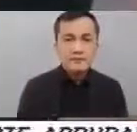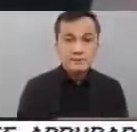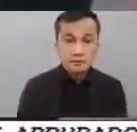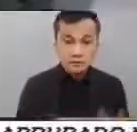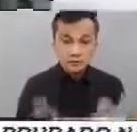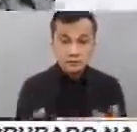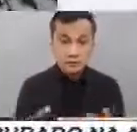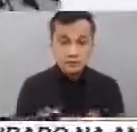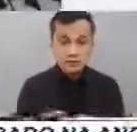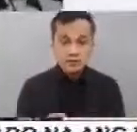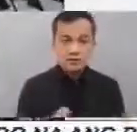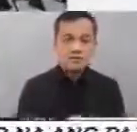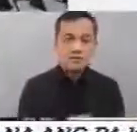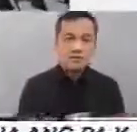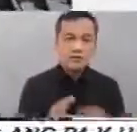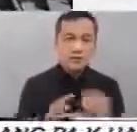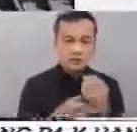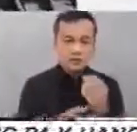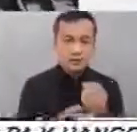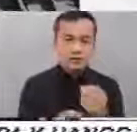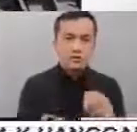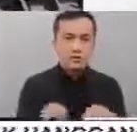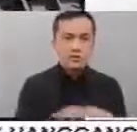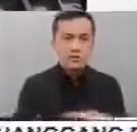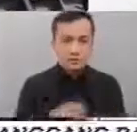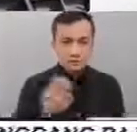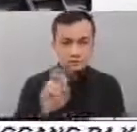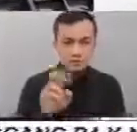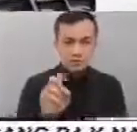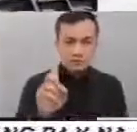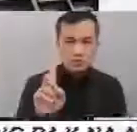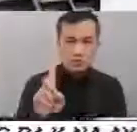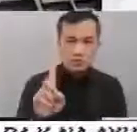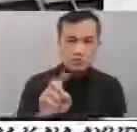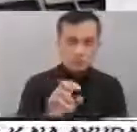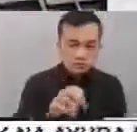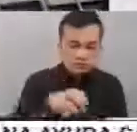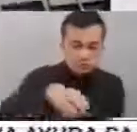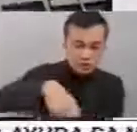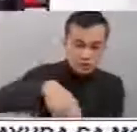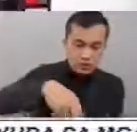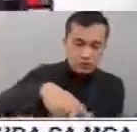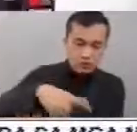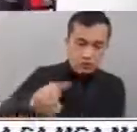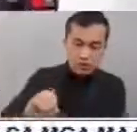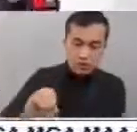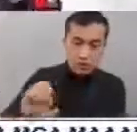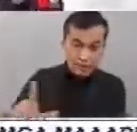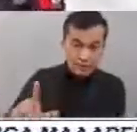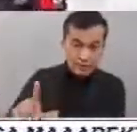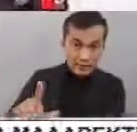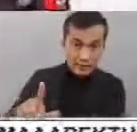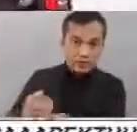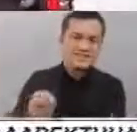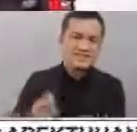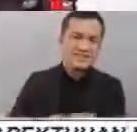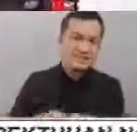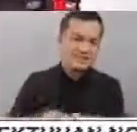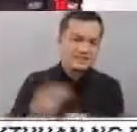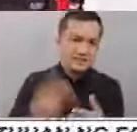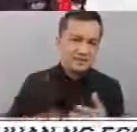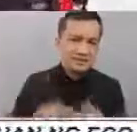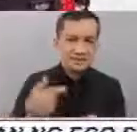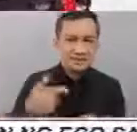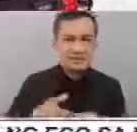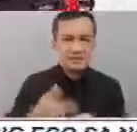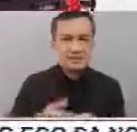COVID-19. Karamihan sa mga empleyado ng Zuckerberg San Francisco General Hospital at University of California San Francisco